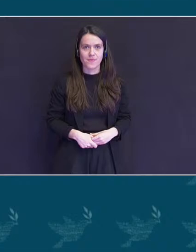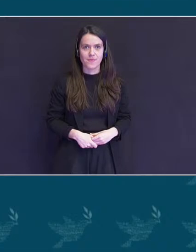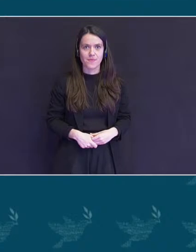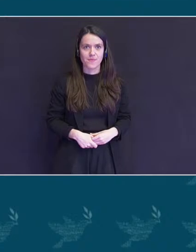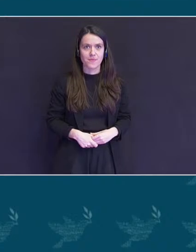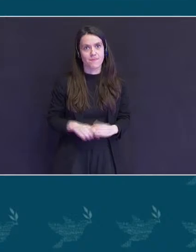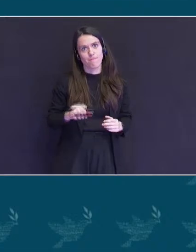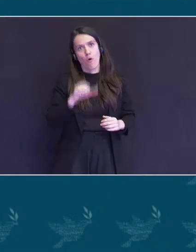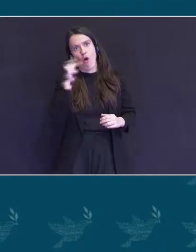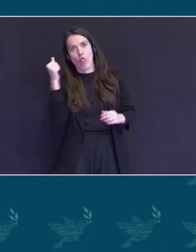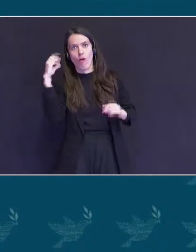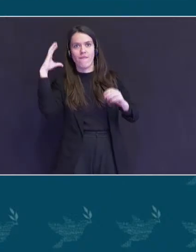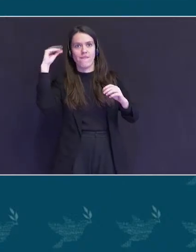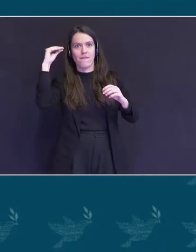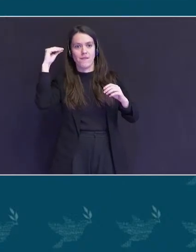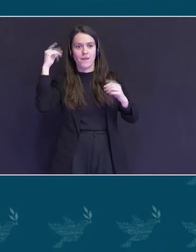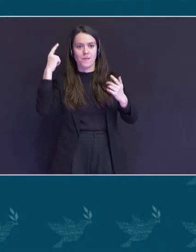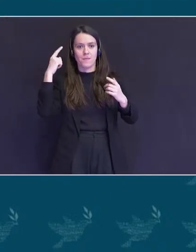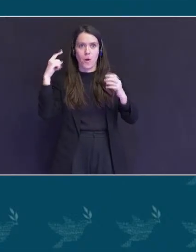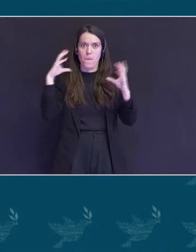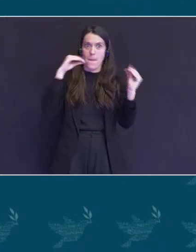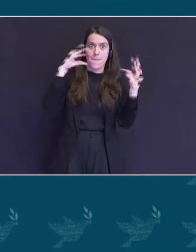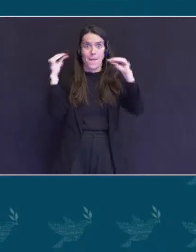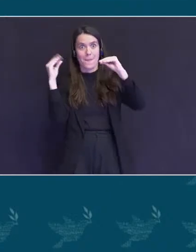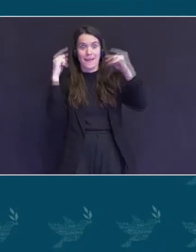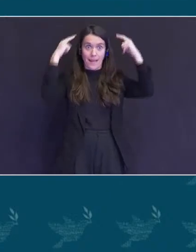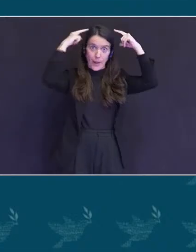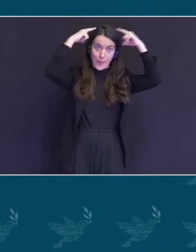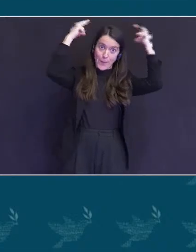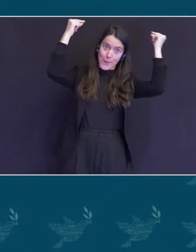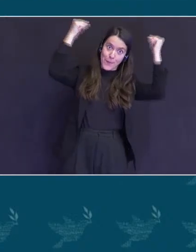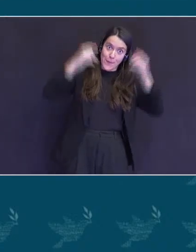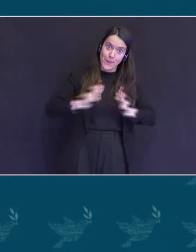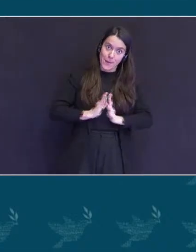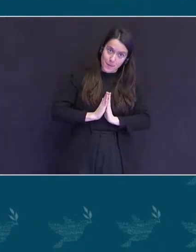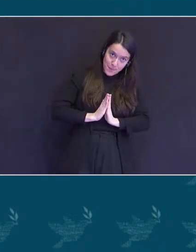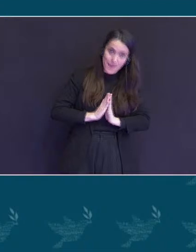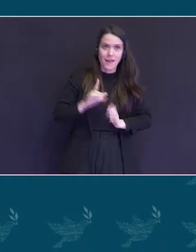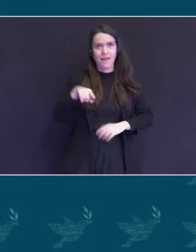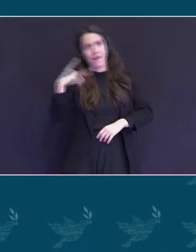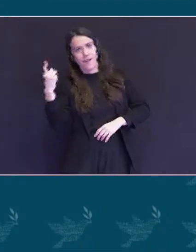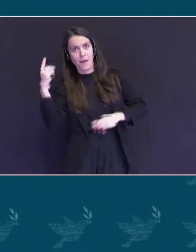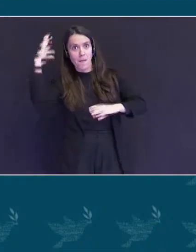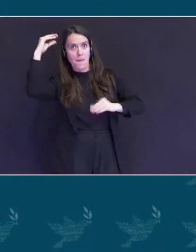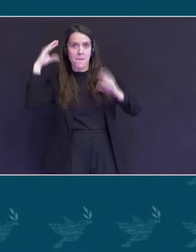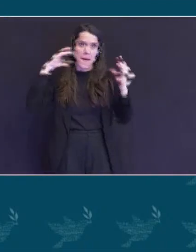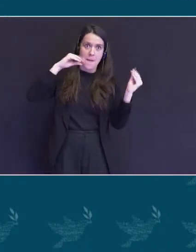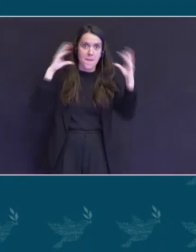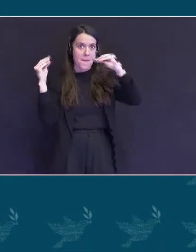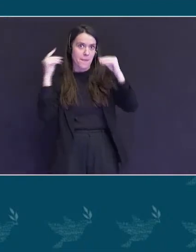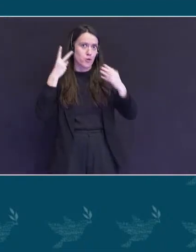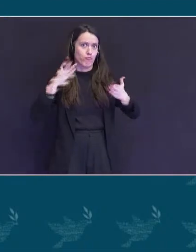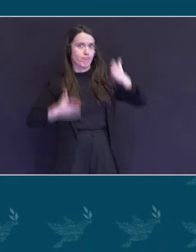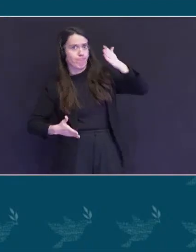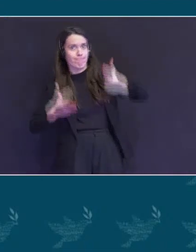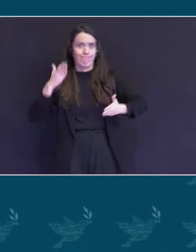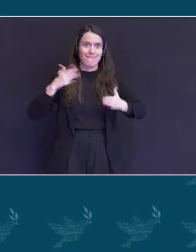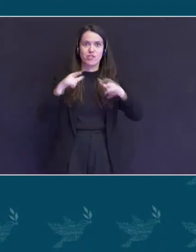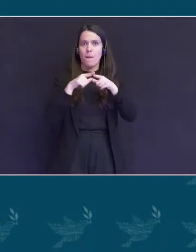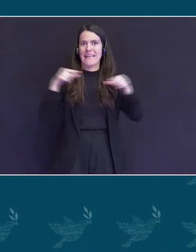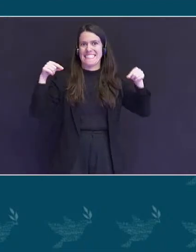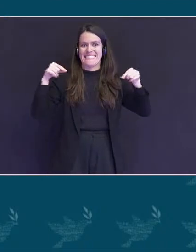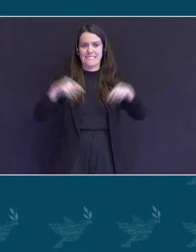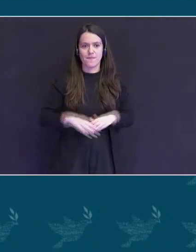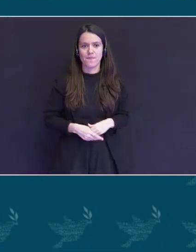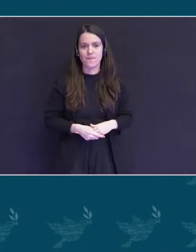よろしくお願いします。 それでは、あなたの声を真似てみます。 このデモは HAI 研究室の音声合成